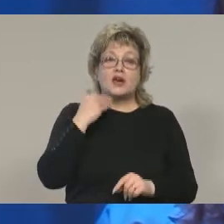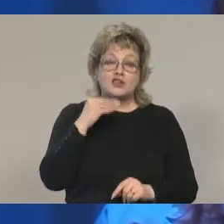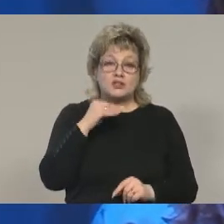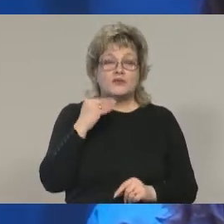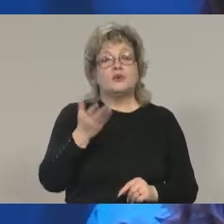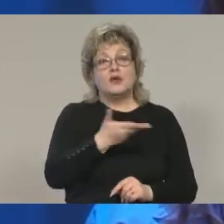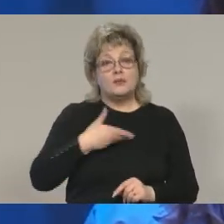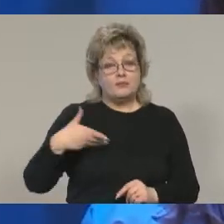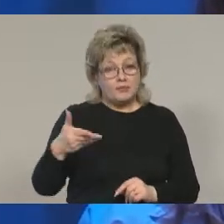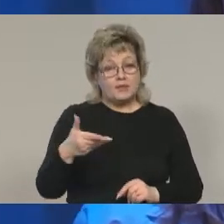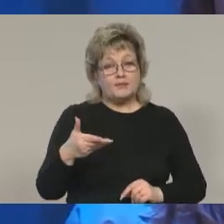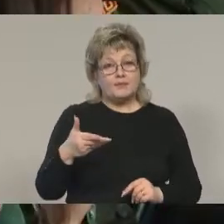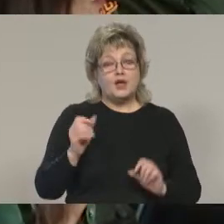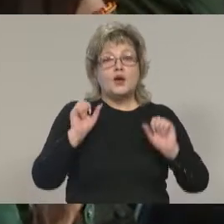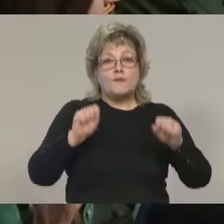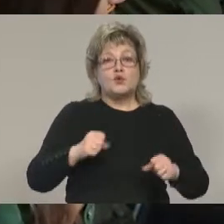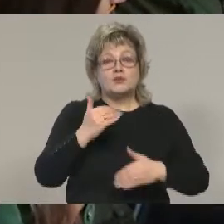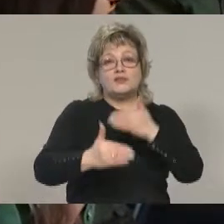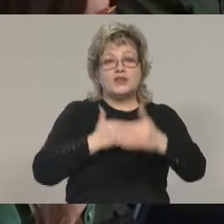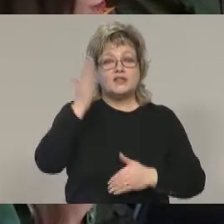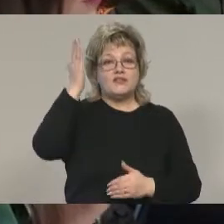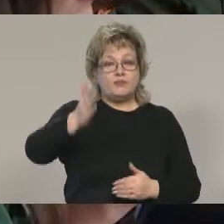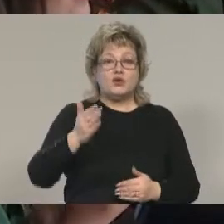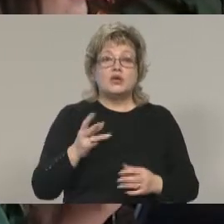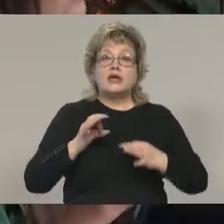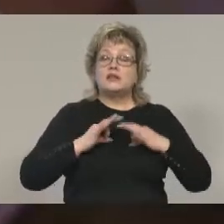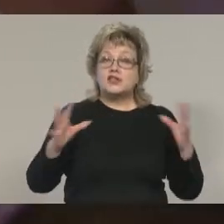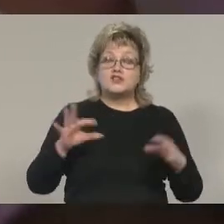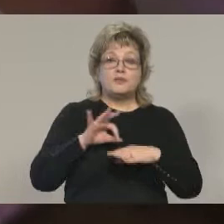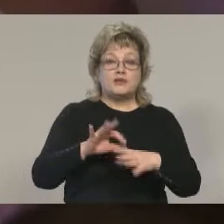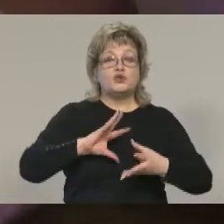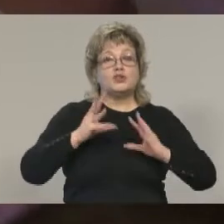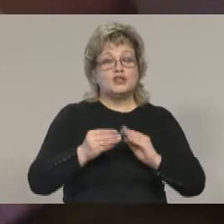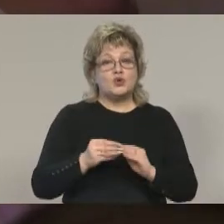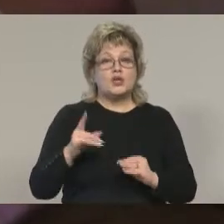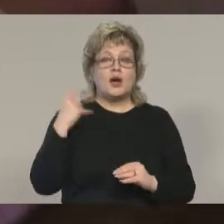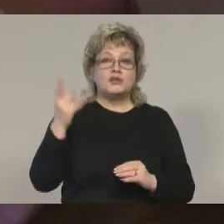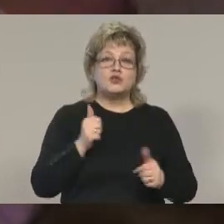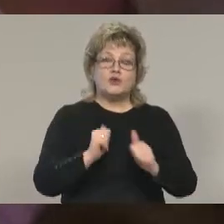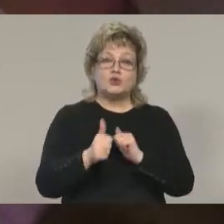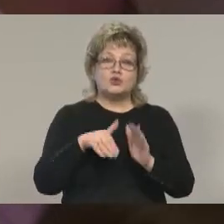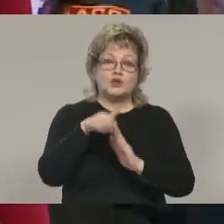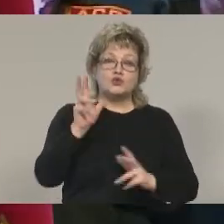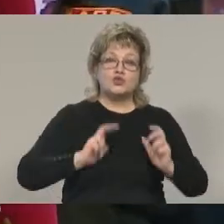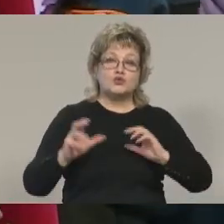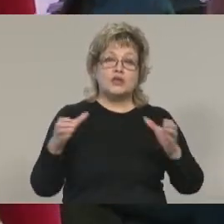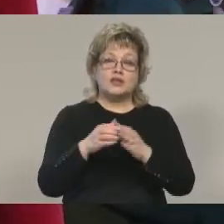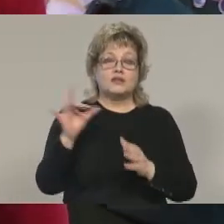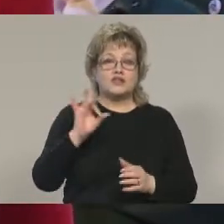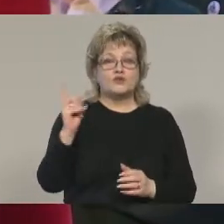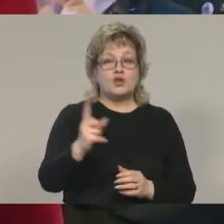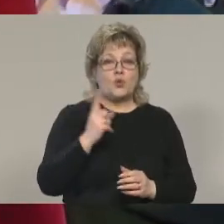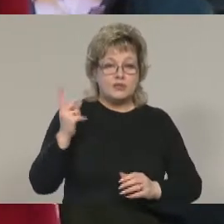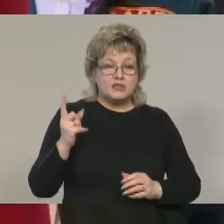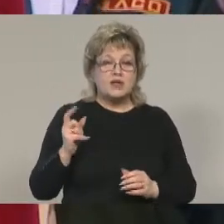мы можем двигаться вперед. На торжестве подводят и итоги областного конкурса «Лучший студотряд Ростовской